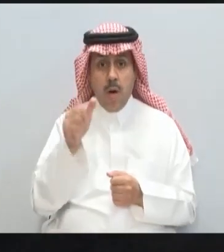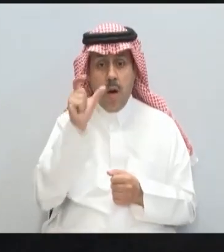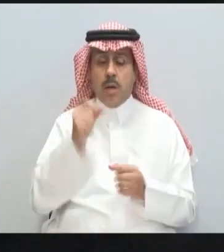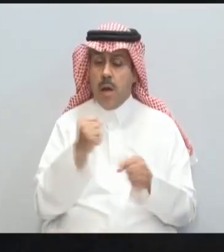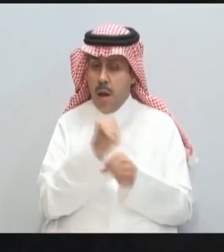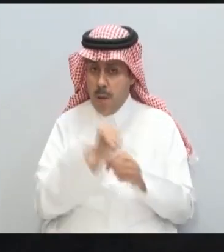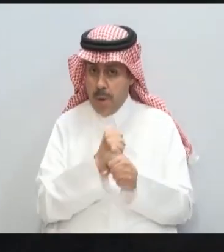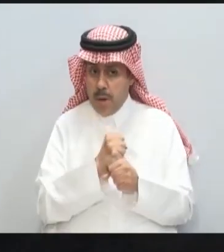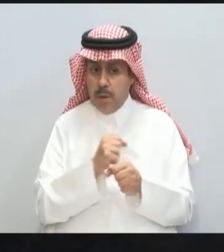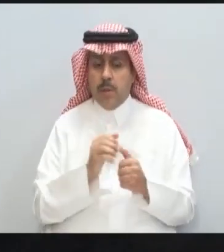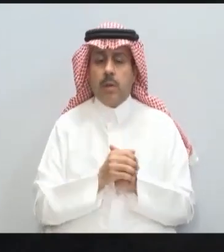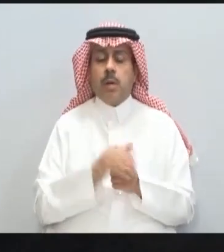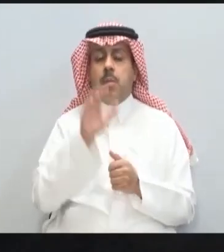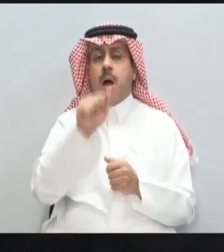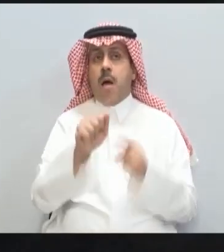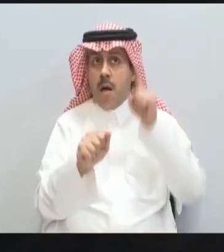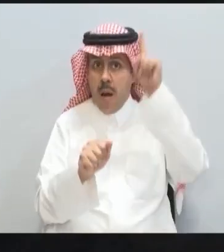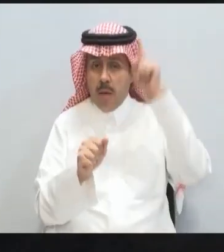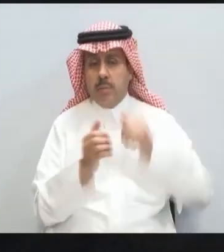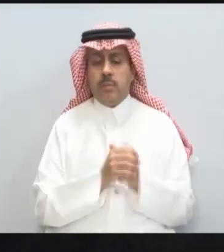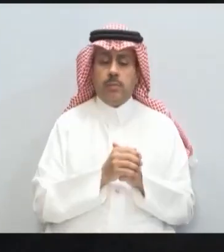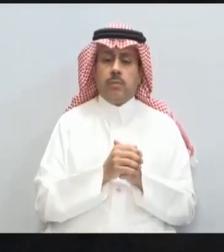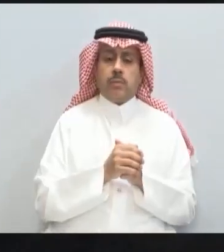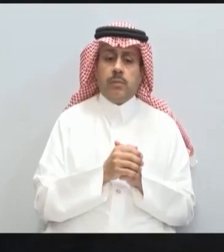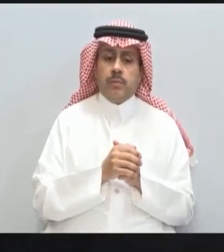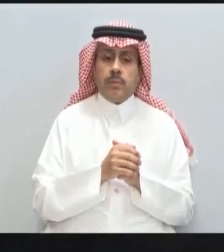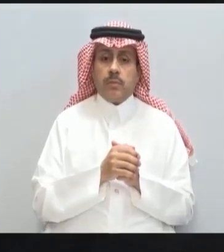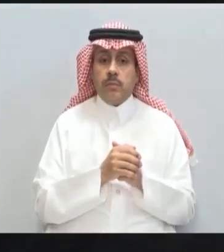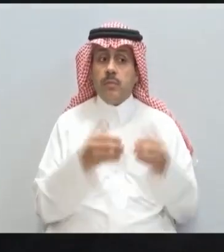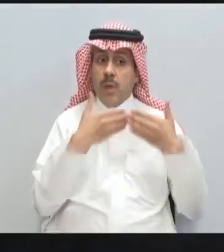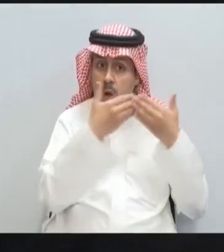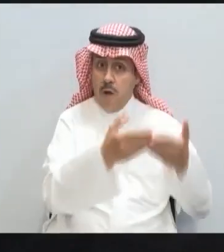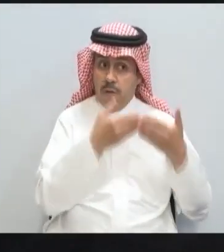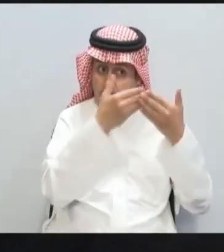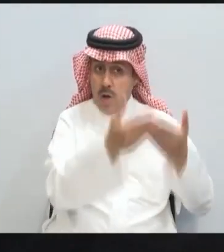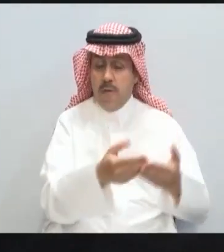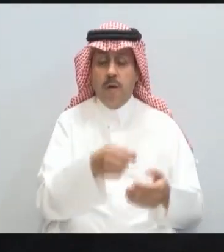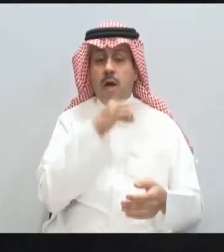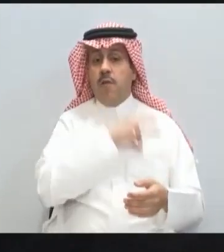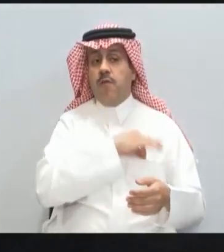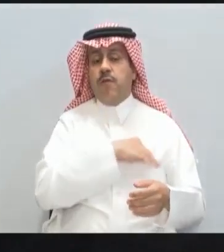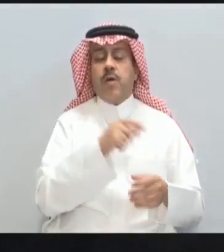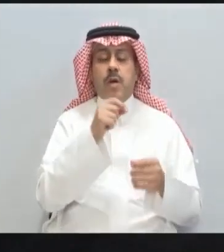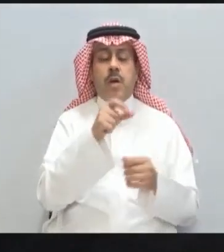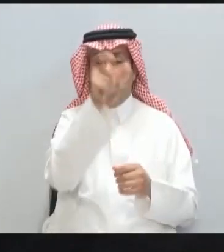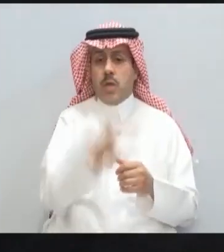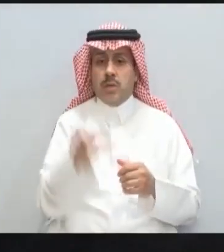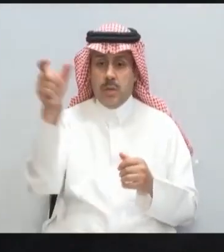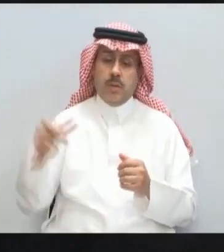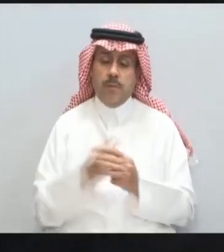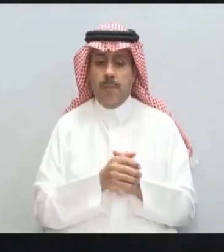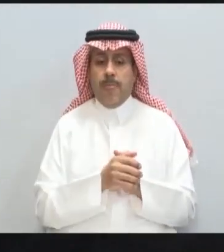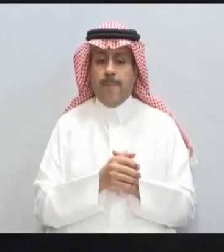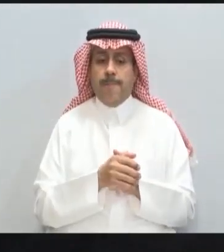في جانب ما يتعلق بحق الله تعالى وكذلك نفع الخلق اذا الاحسان هنا له جانبان جانب